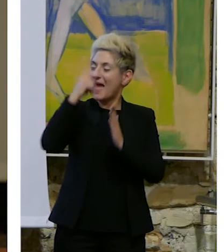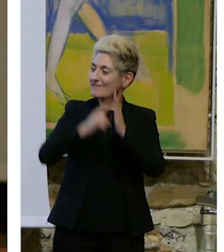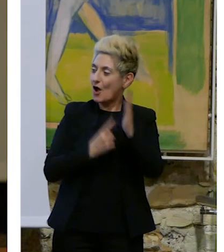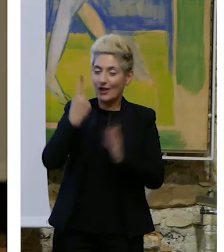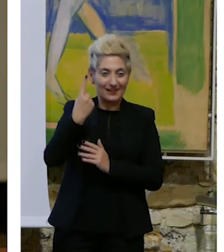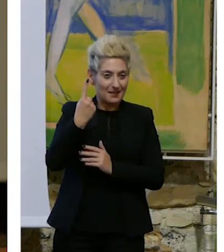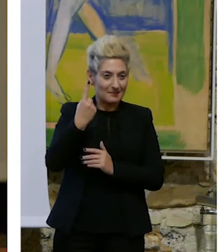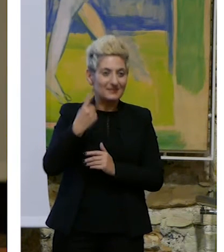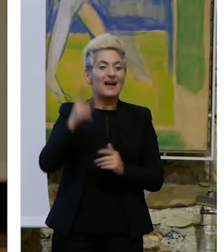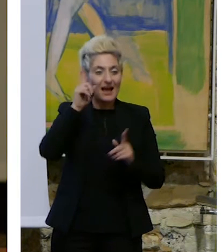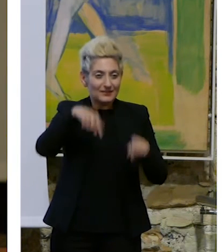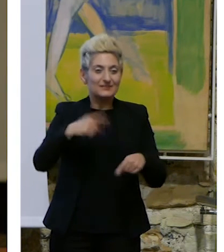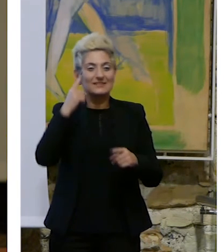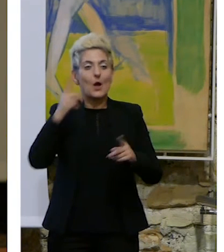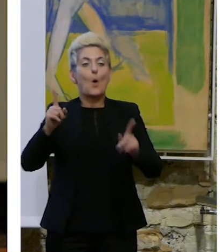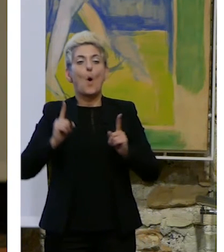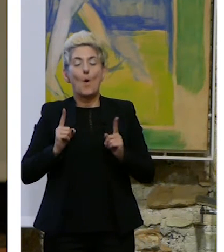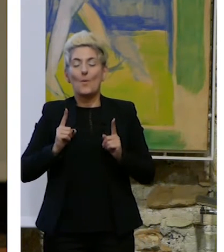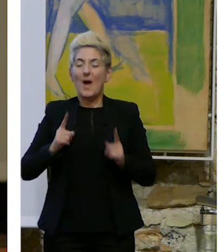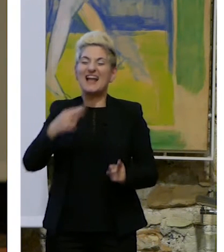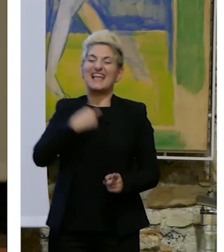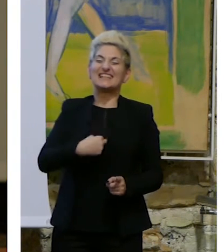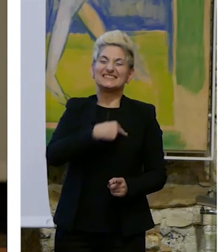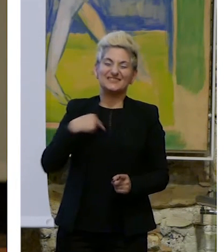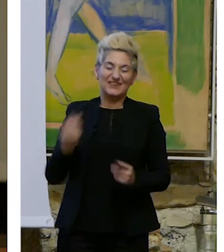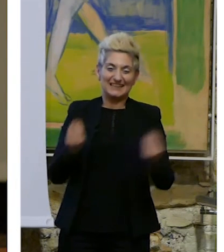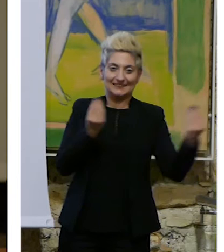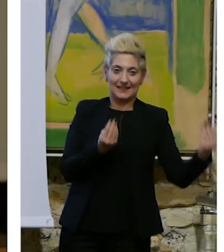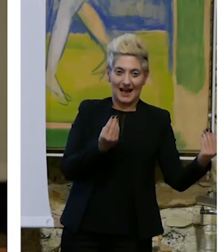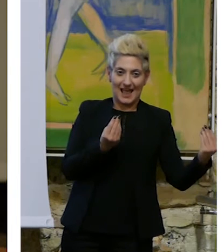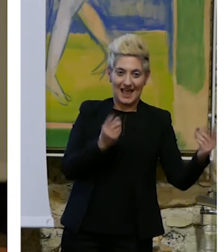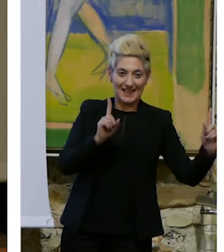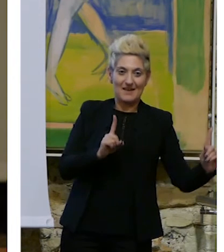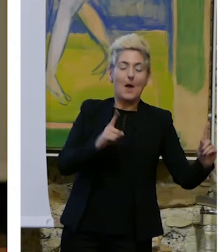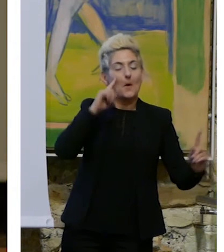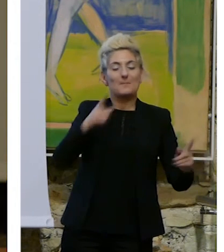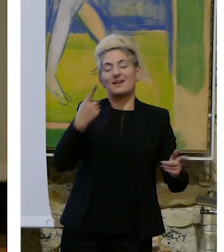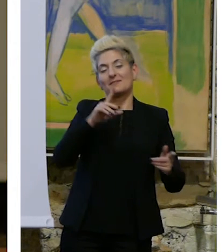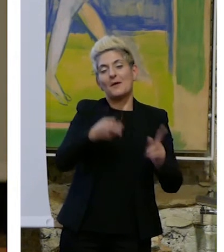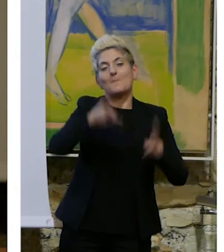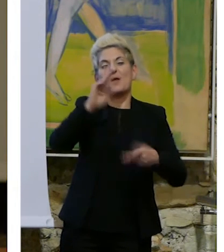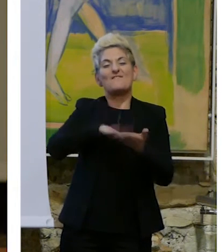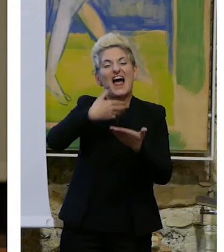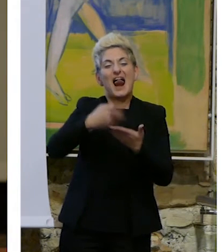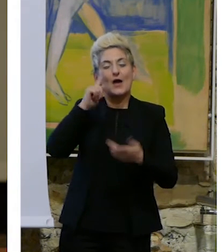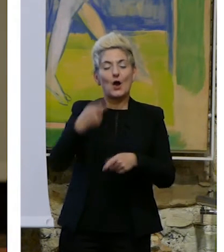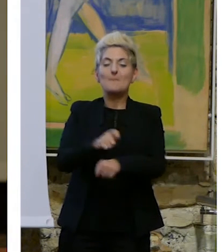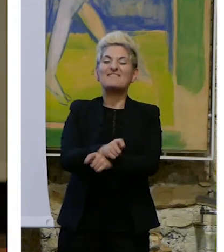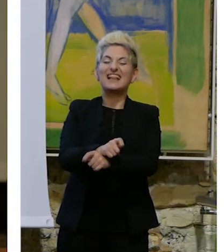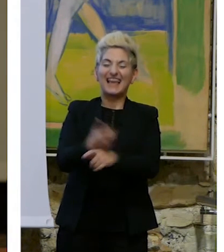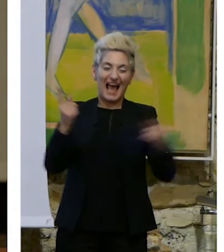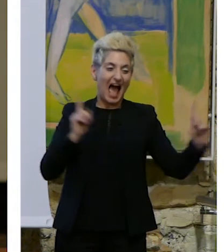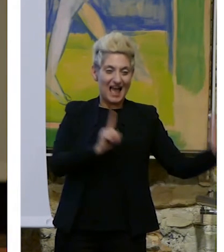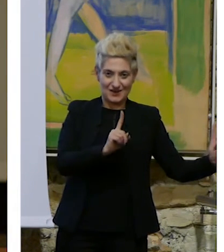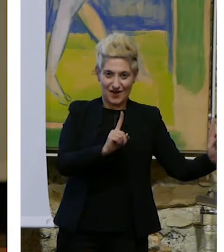Pietà Rondanini anche con guardie svizzere, per avere la percezione più vaticana della faccenda.